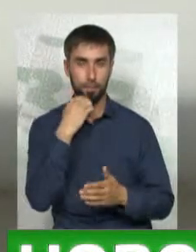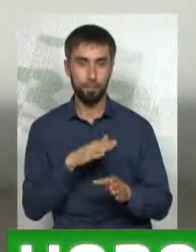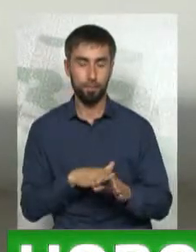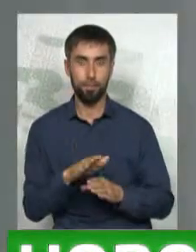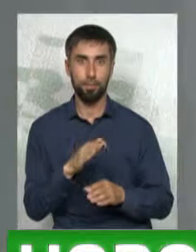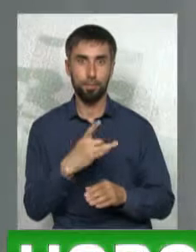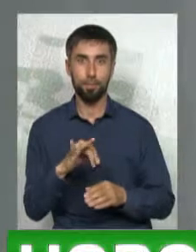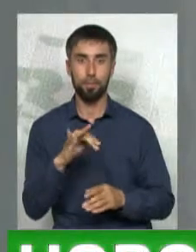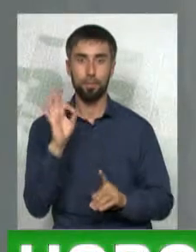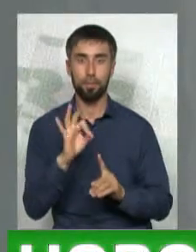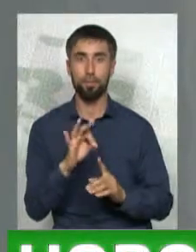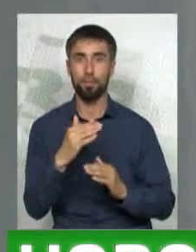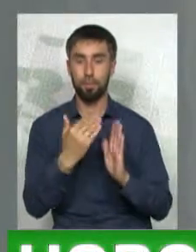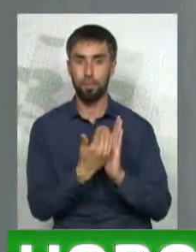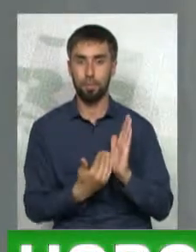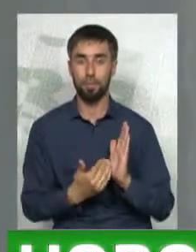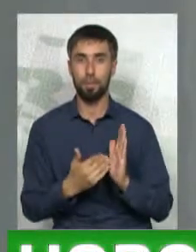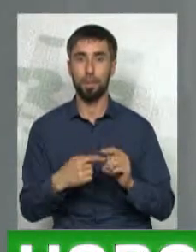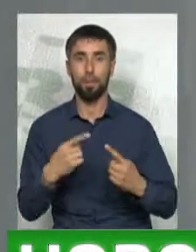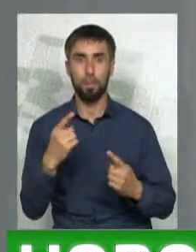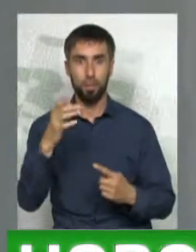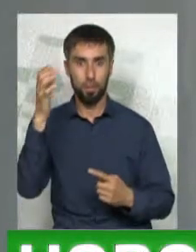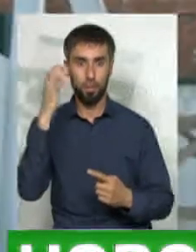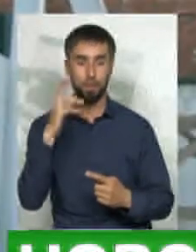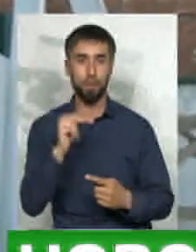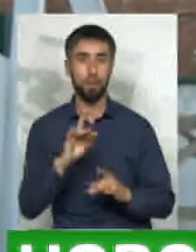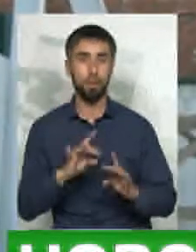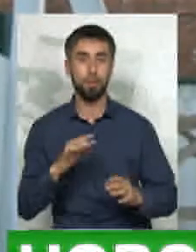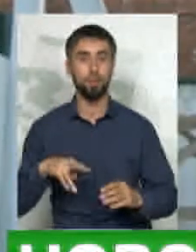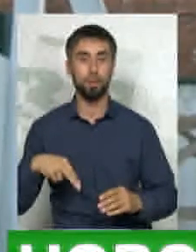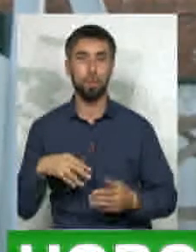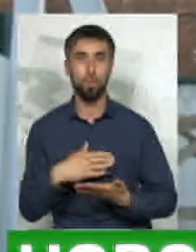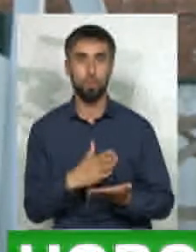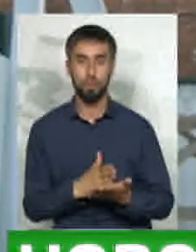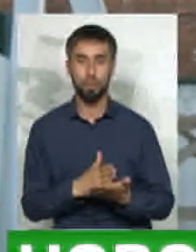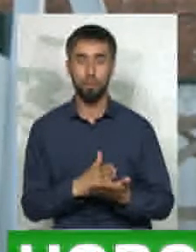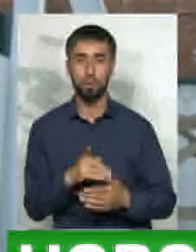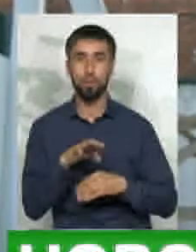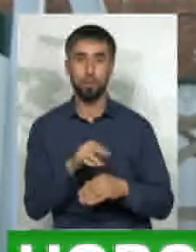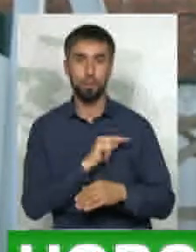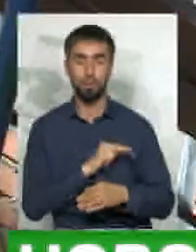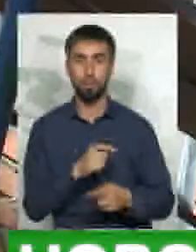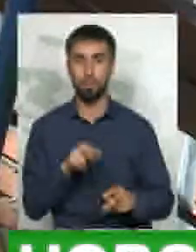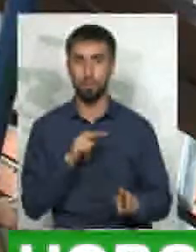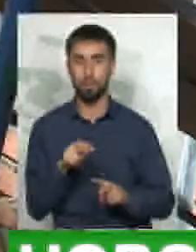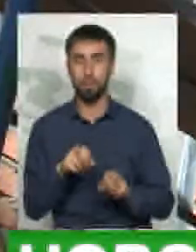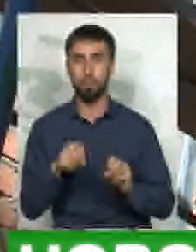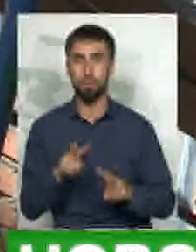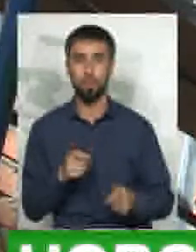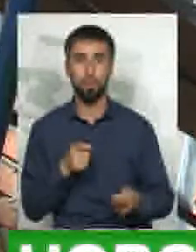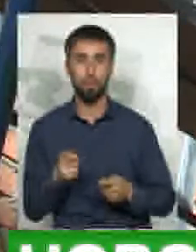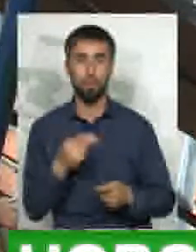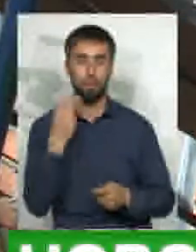реализации федеральной целевой программы «Развитие образования». Как рассказал начальник участка, ход проводимых работ контролируют специалисты